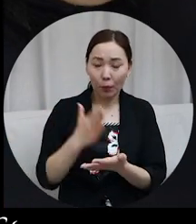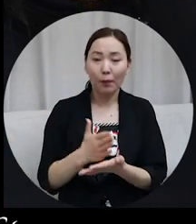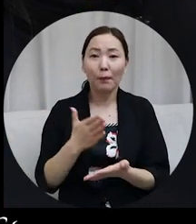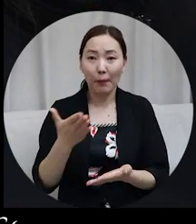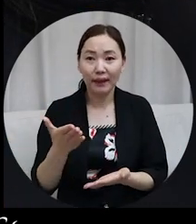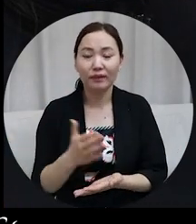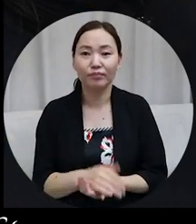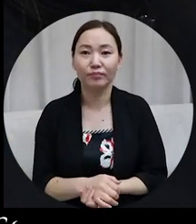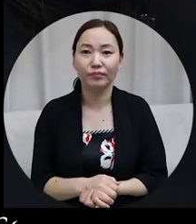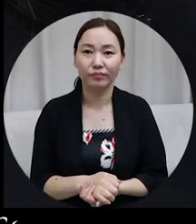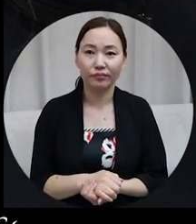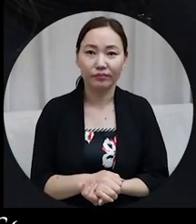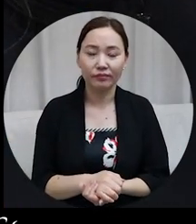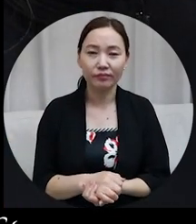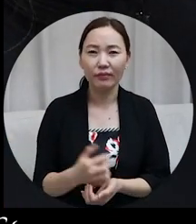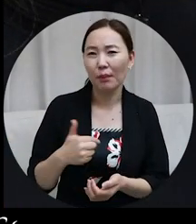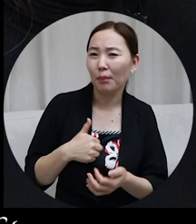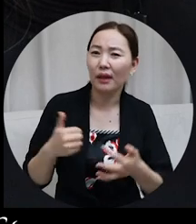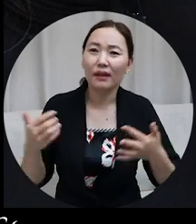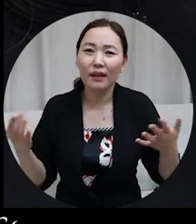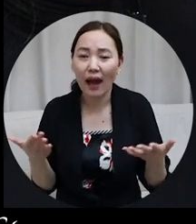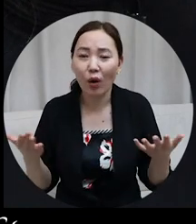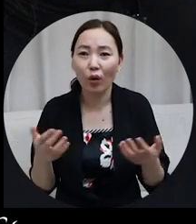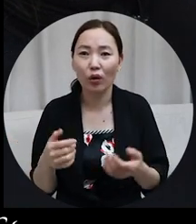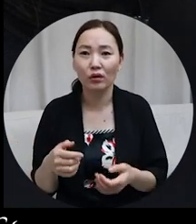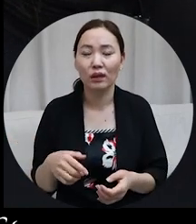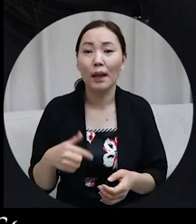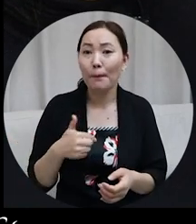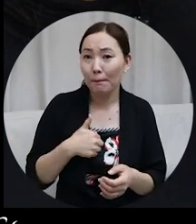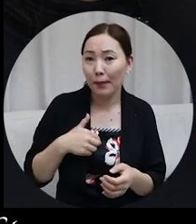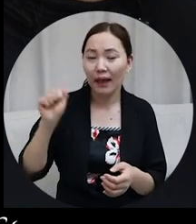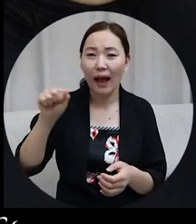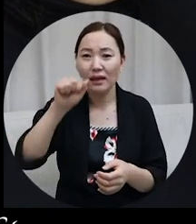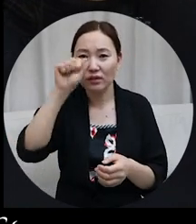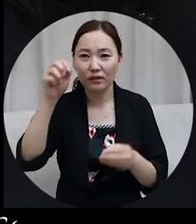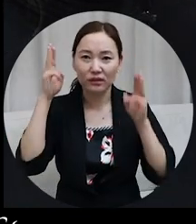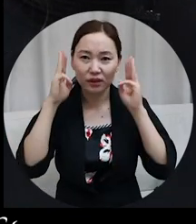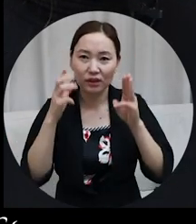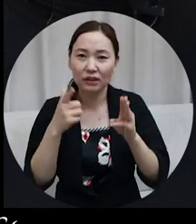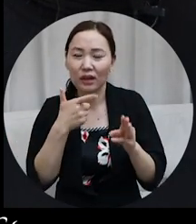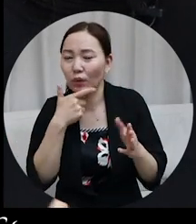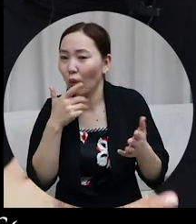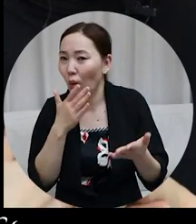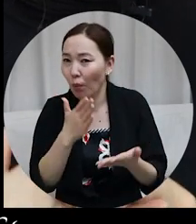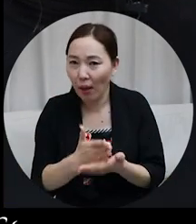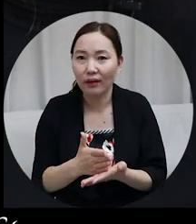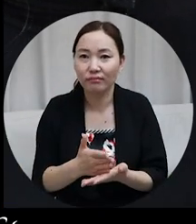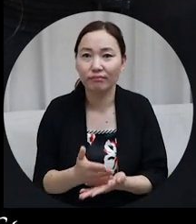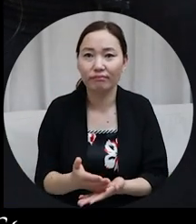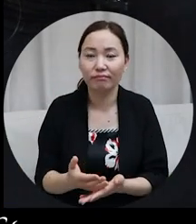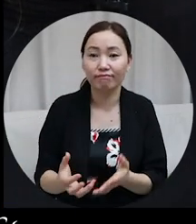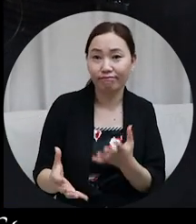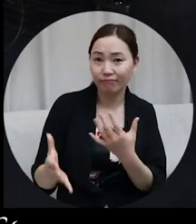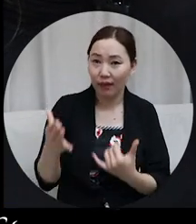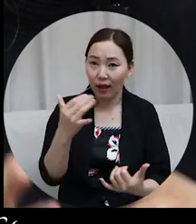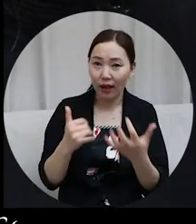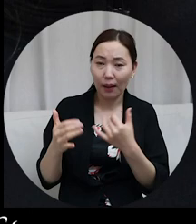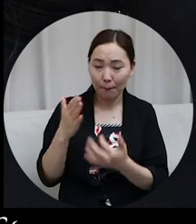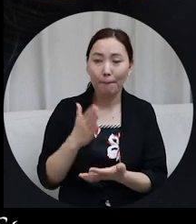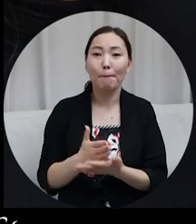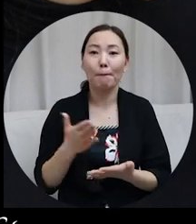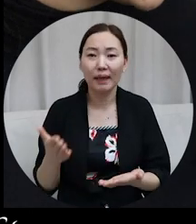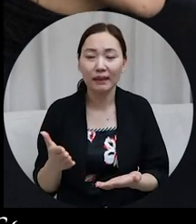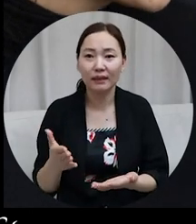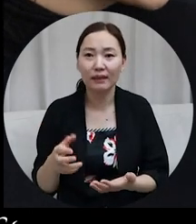санагдаад. Тэгэл бичээл яахаа мэдхгүй байнад та гарах гарцгүй болчлаа тэгчлээн гэчлээ гэл. Тэнгүүд одоо ингээд тэр нь болохоор яг үндэ энэ